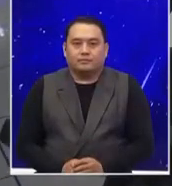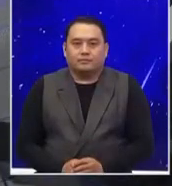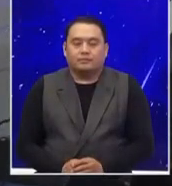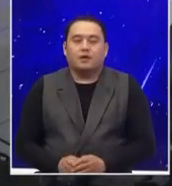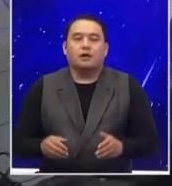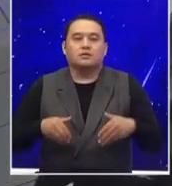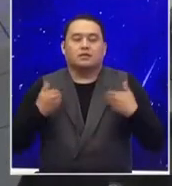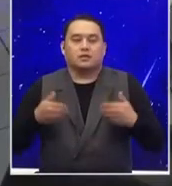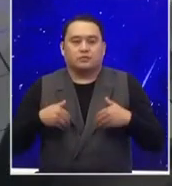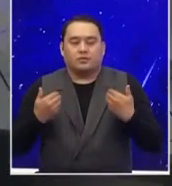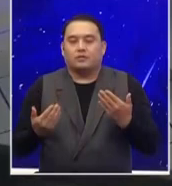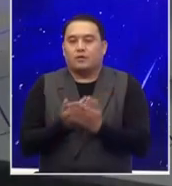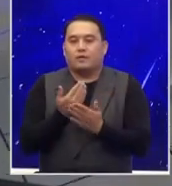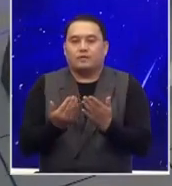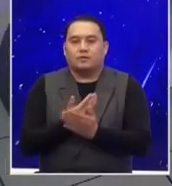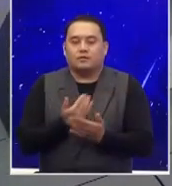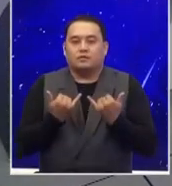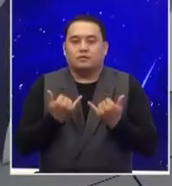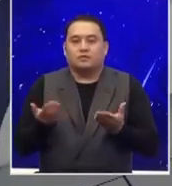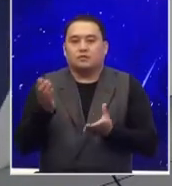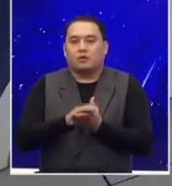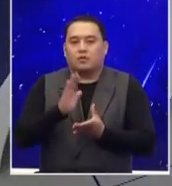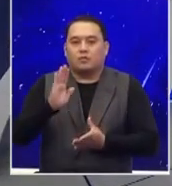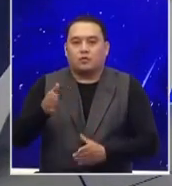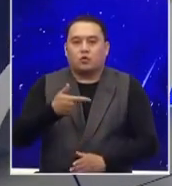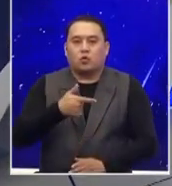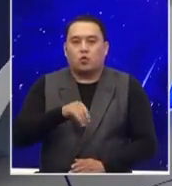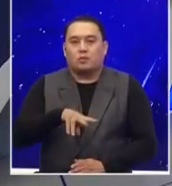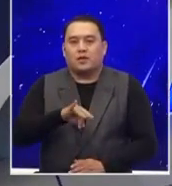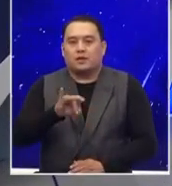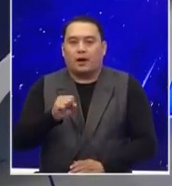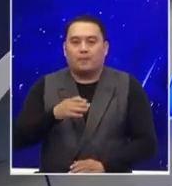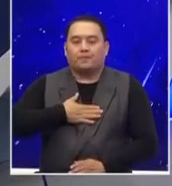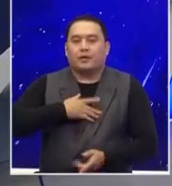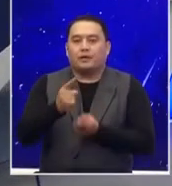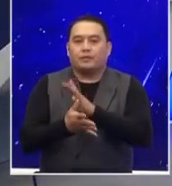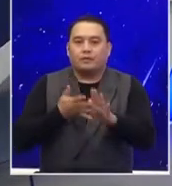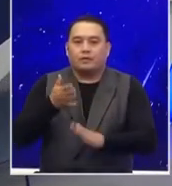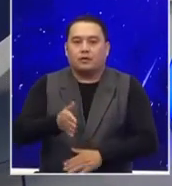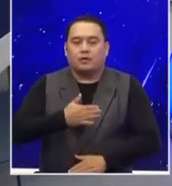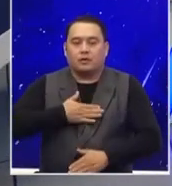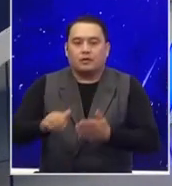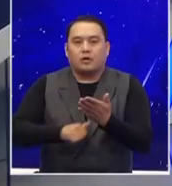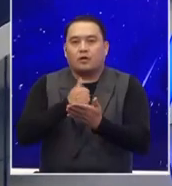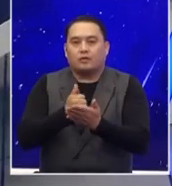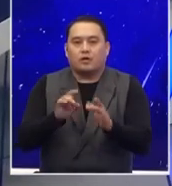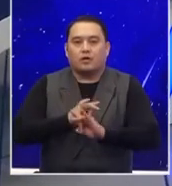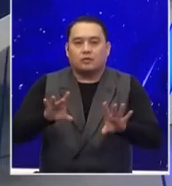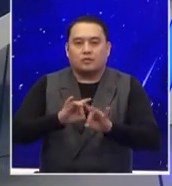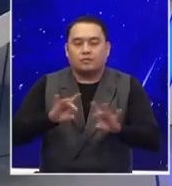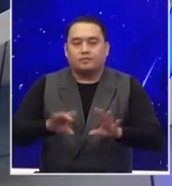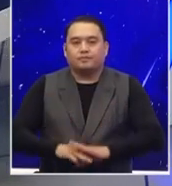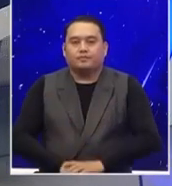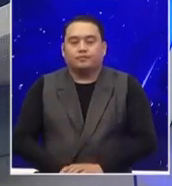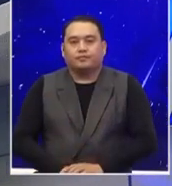Здравствуйте! В эфире телеканала ЖТСУ «Новости». В студии Гульмира Тимиргалиева. Сурдоперевод обеспечивает Марат Джумабеков. В начале выпуска коротко о